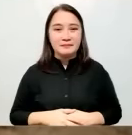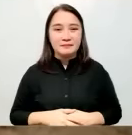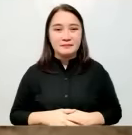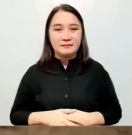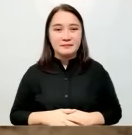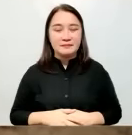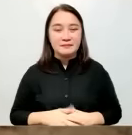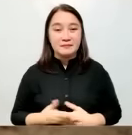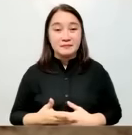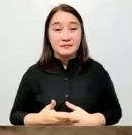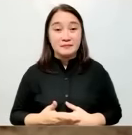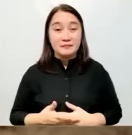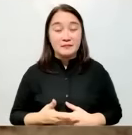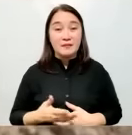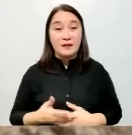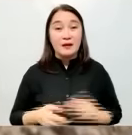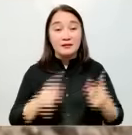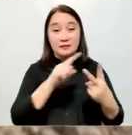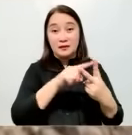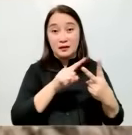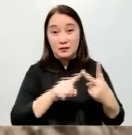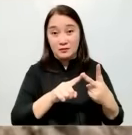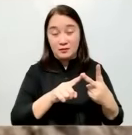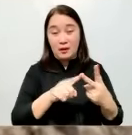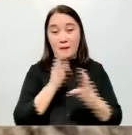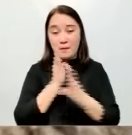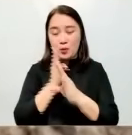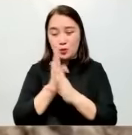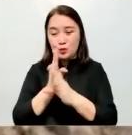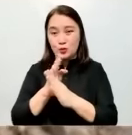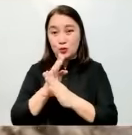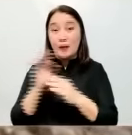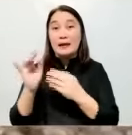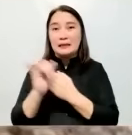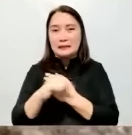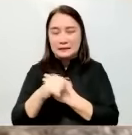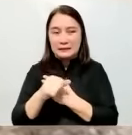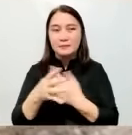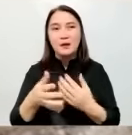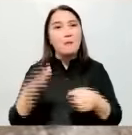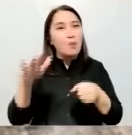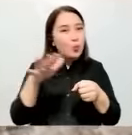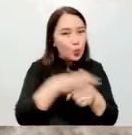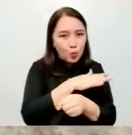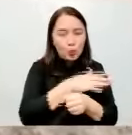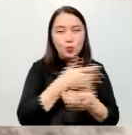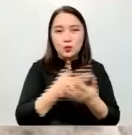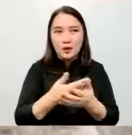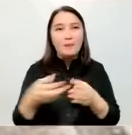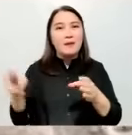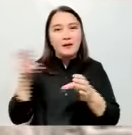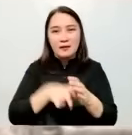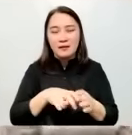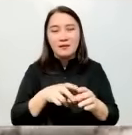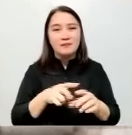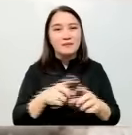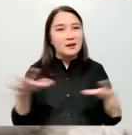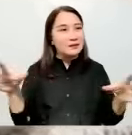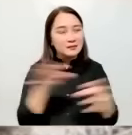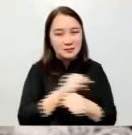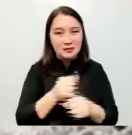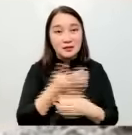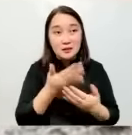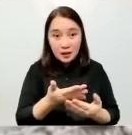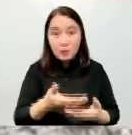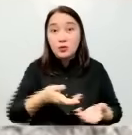Nahukay na rin ang 2 bus at jeepney na puno raw ng mga pasahero ng magka-landslide. Sa lala ng sira, hindi mo maiisip kung paano